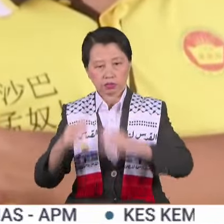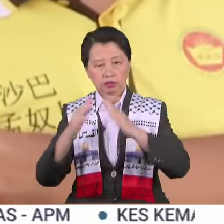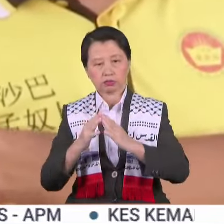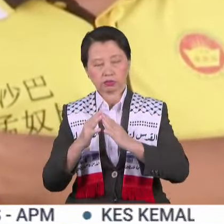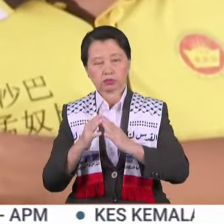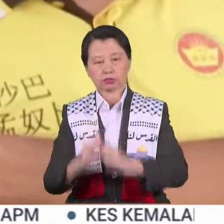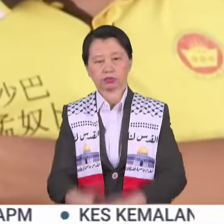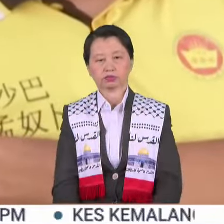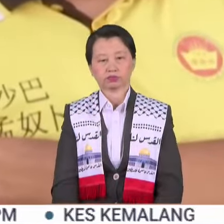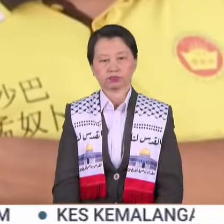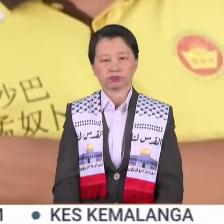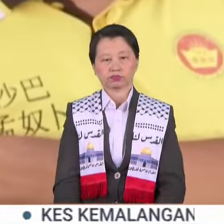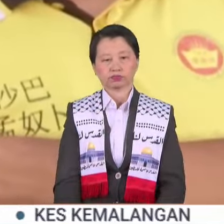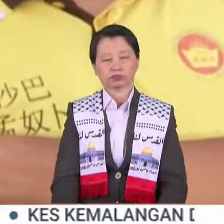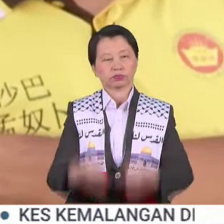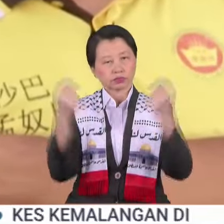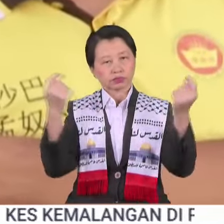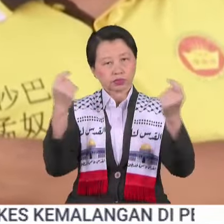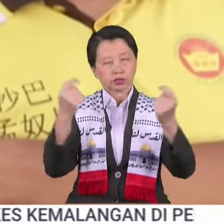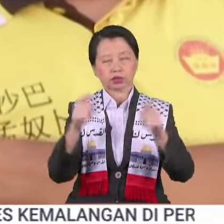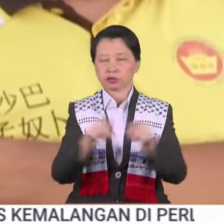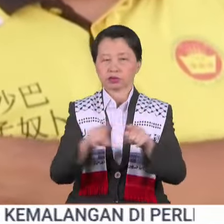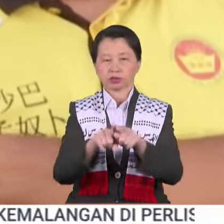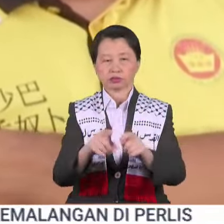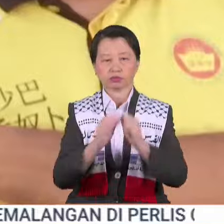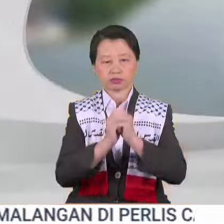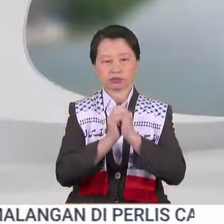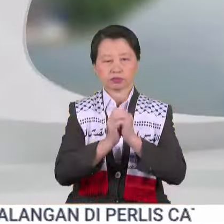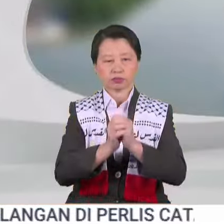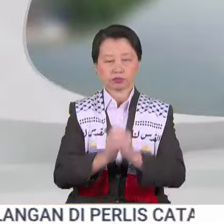baru. Merayakan sama-sama Tahun Baru Cina ini.